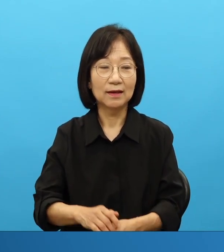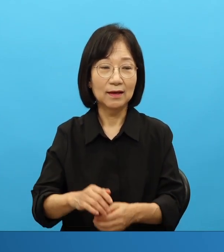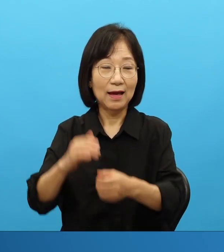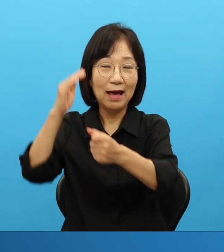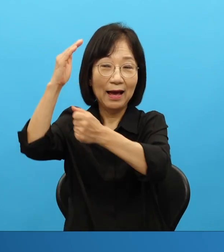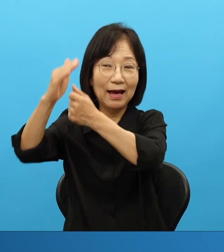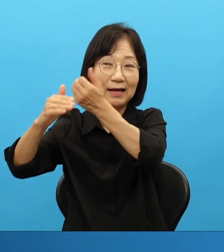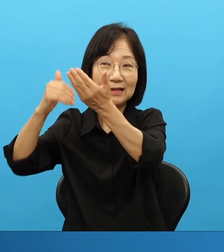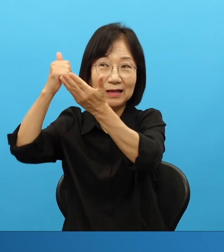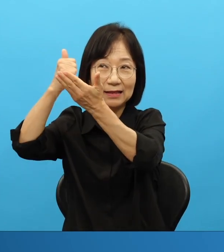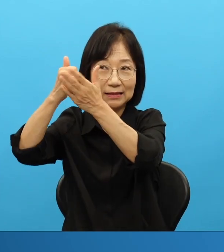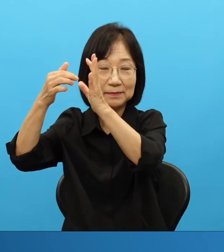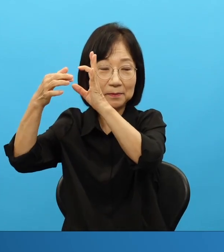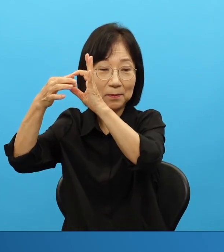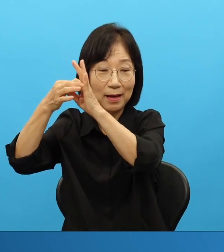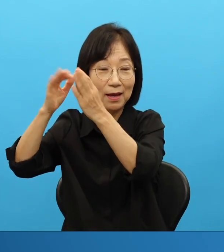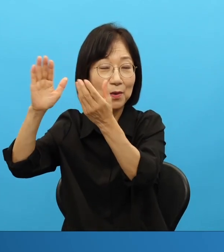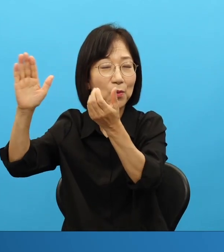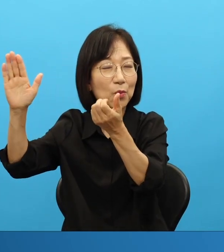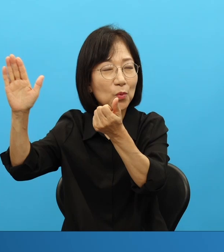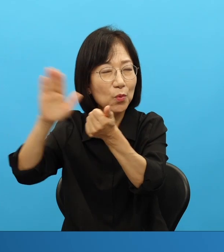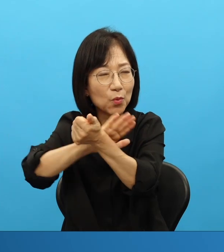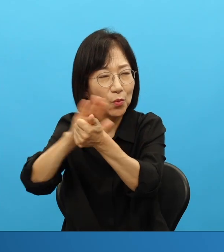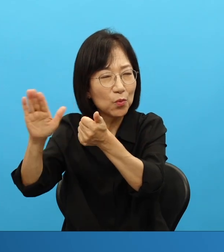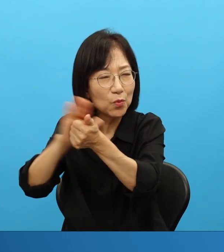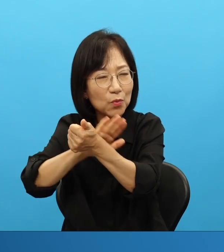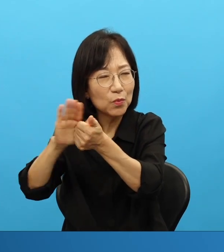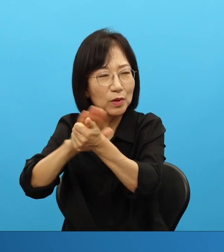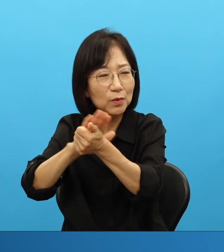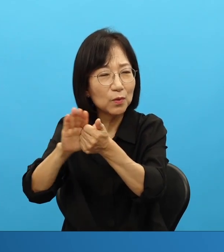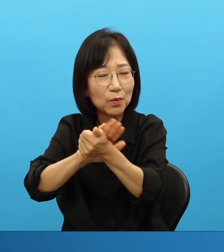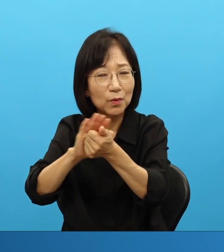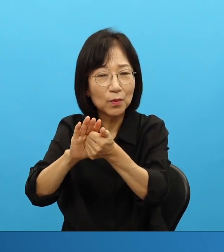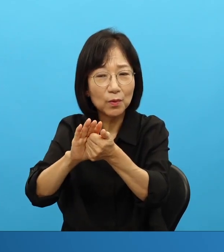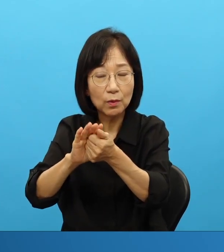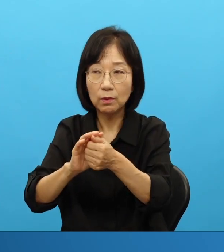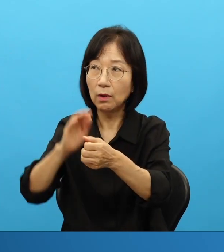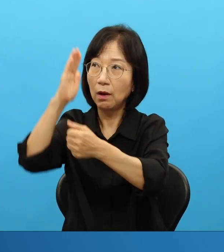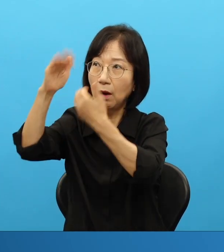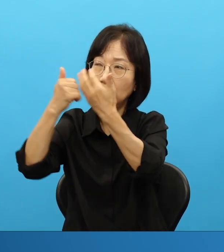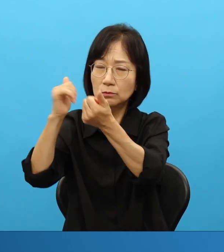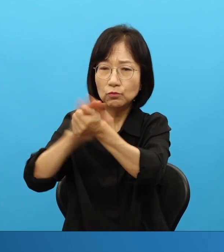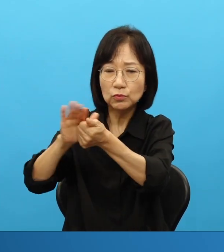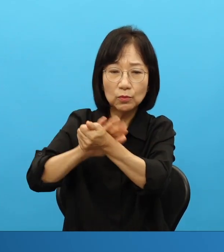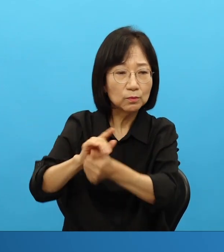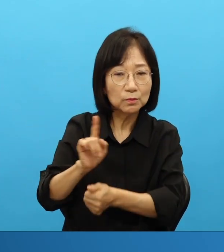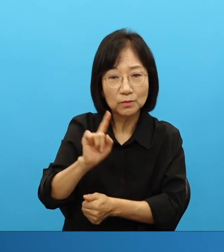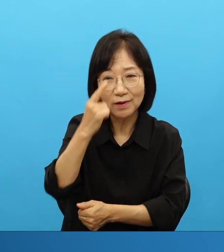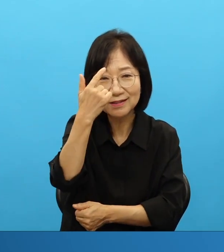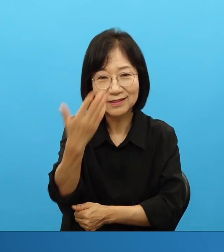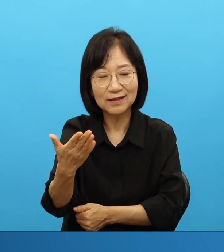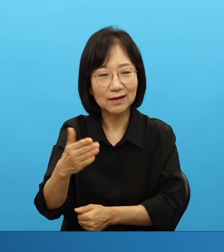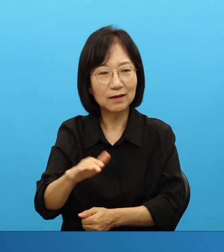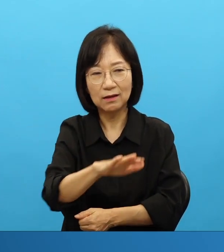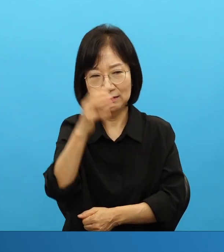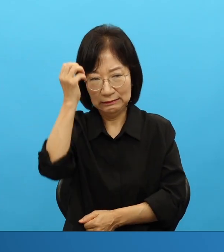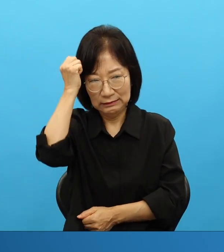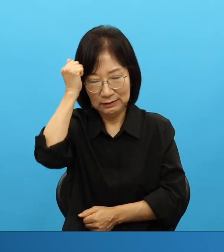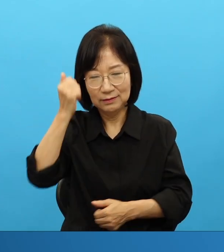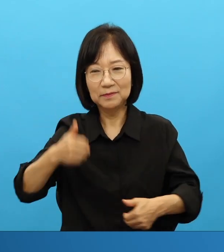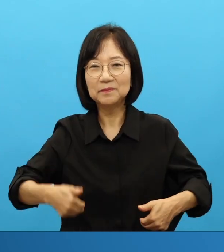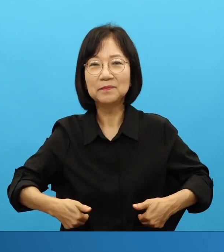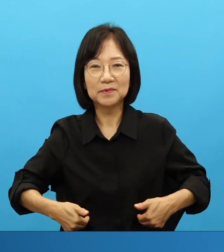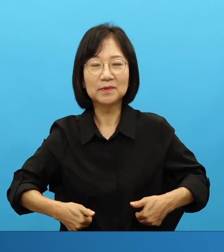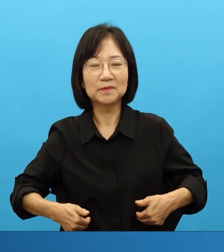그랬습니다. It says God's comfort. 자, 하나님의 위로가 어떤 겁니까? And what is God's comfort? 가져가야 되겠죠. You need to take that with